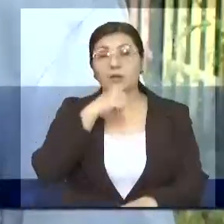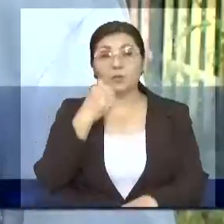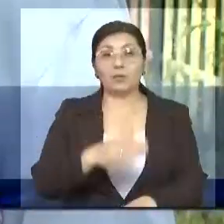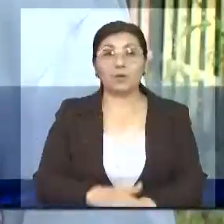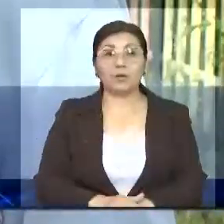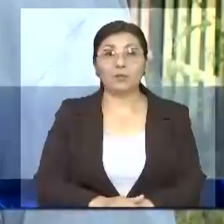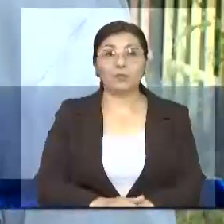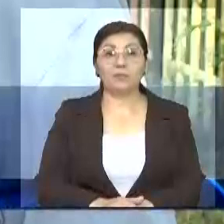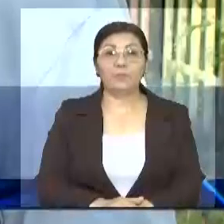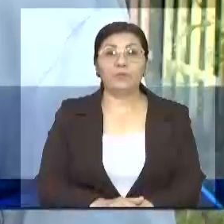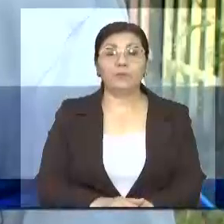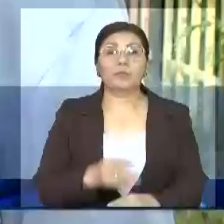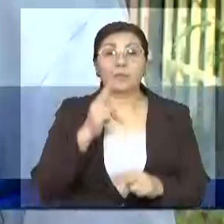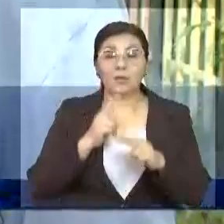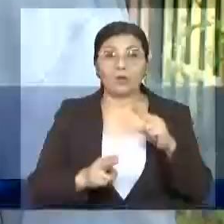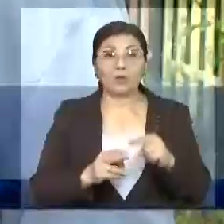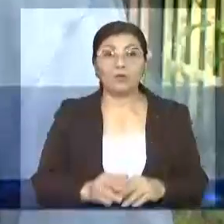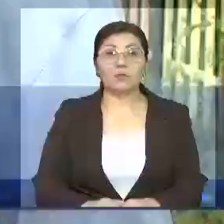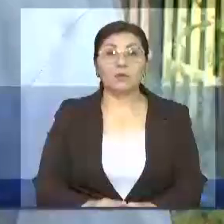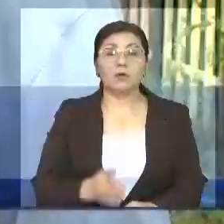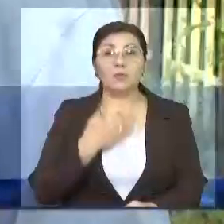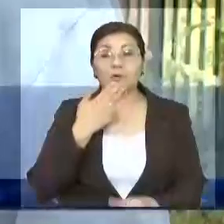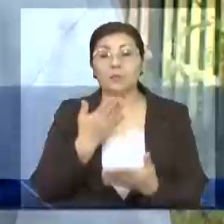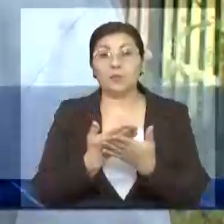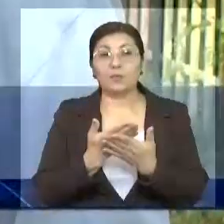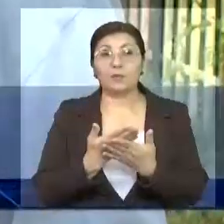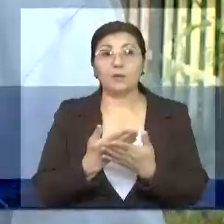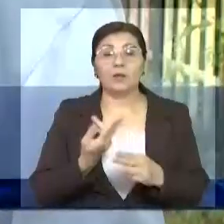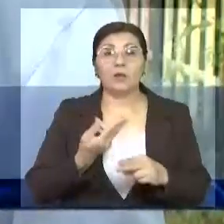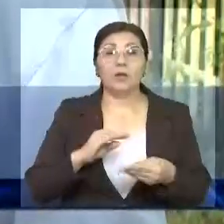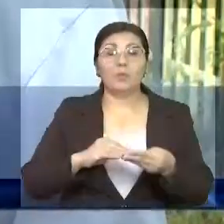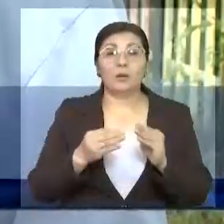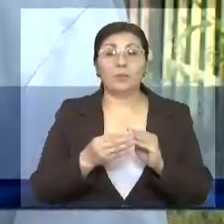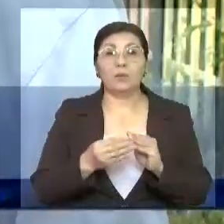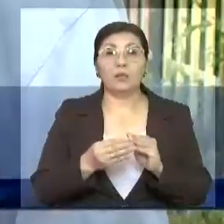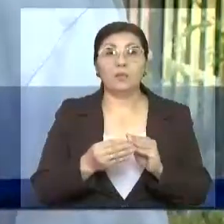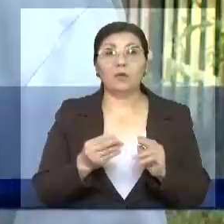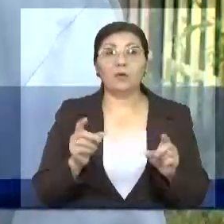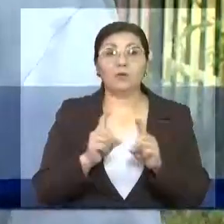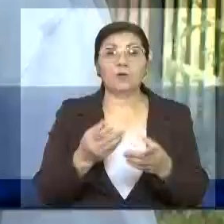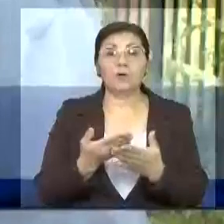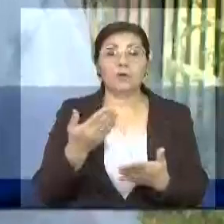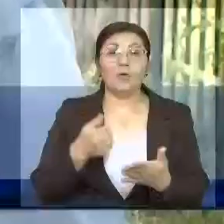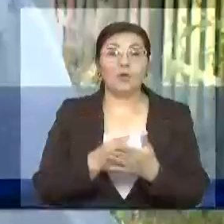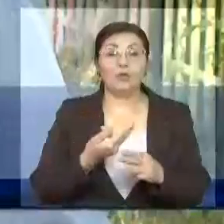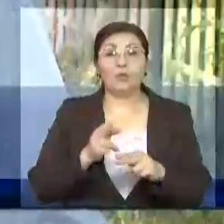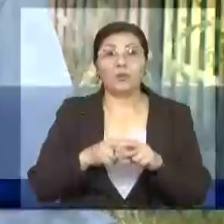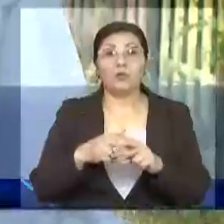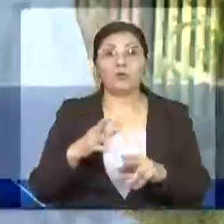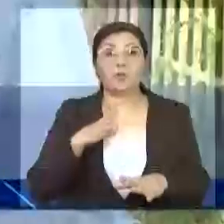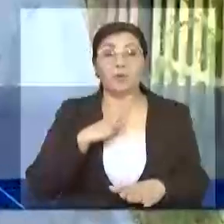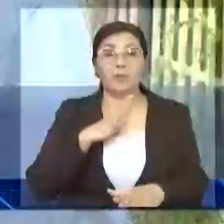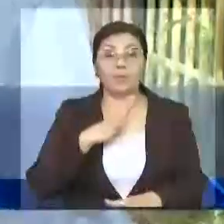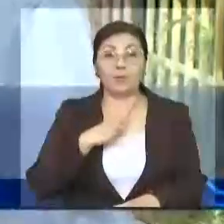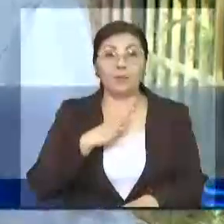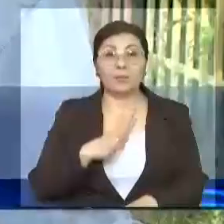начали в этом году больше делать сейчас мы там просим проблема в ЧМ до этого год был депутат ама